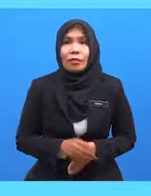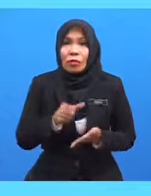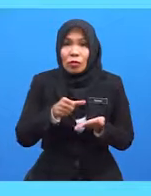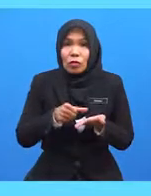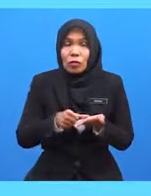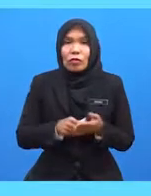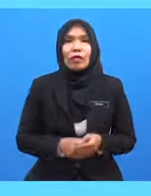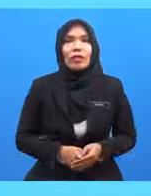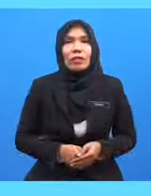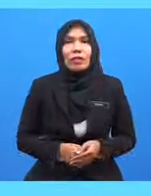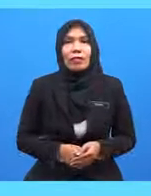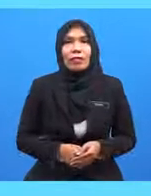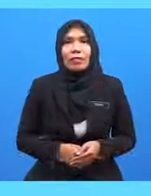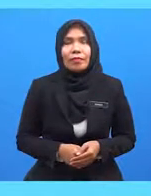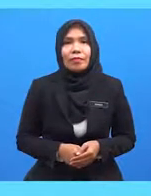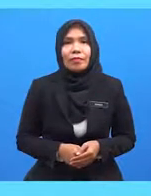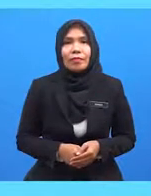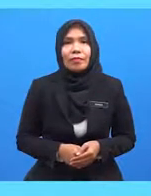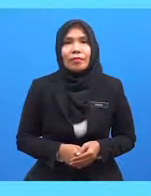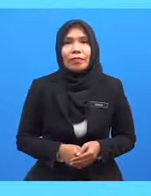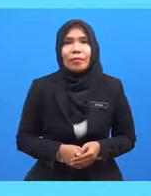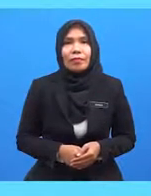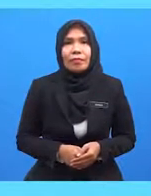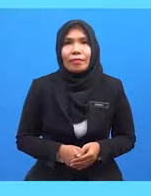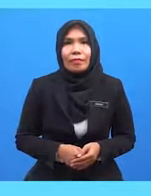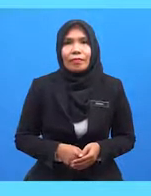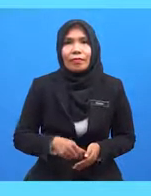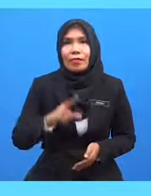Surat Peristiharaan Lord Minto